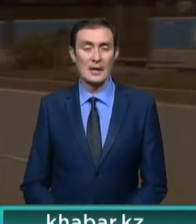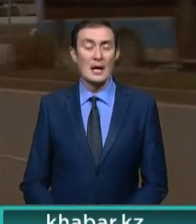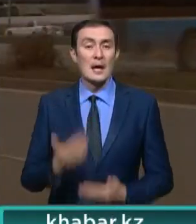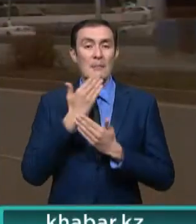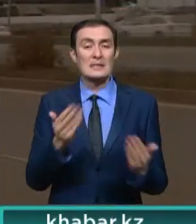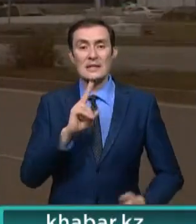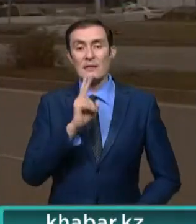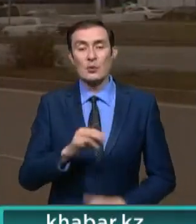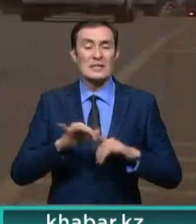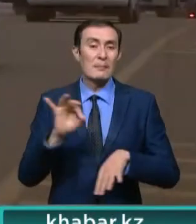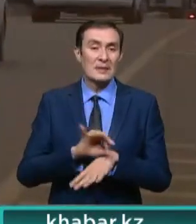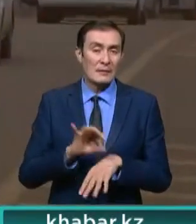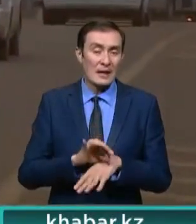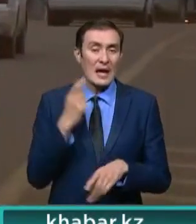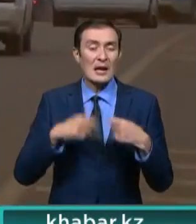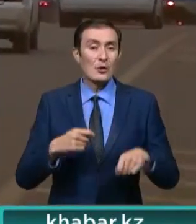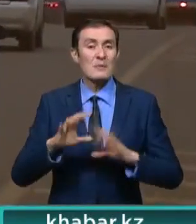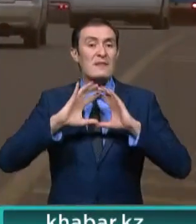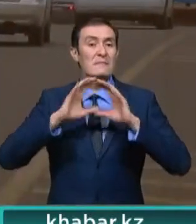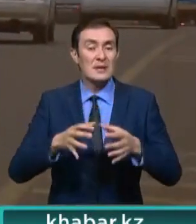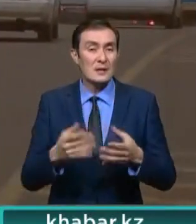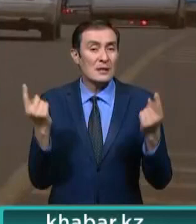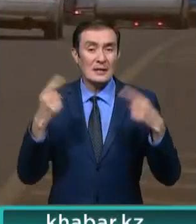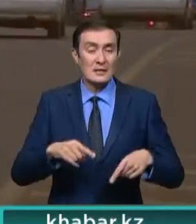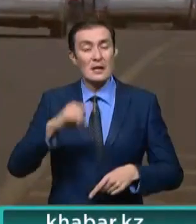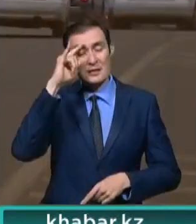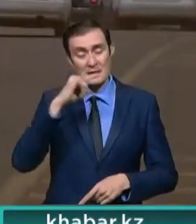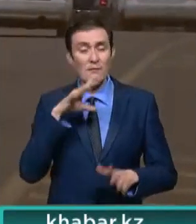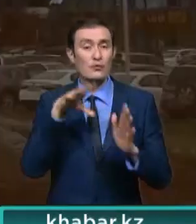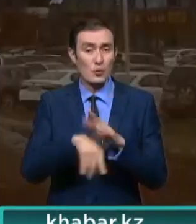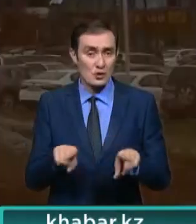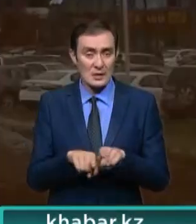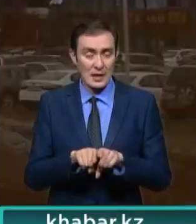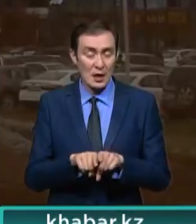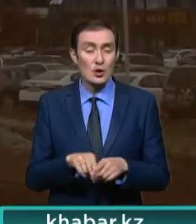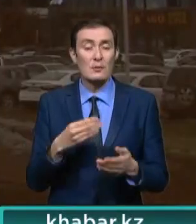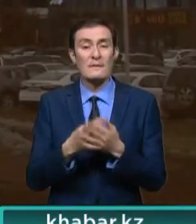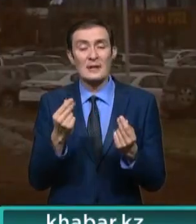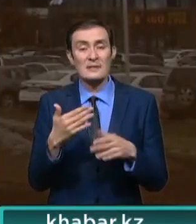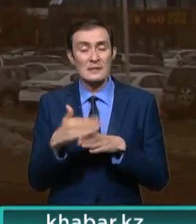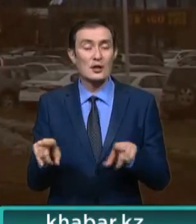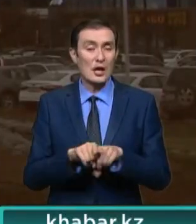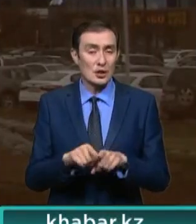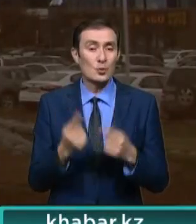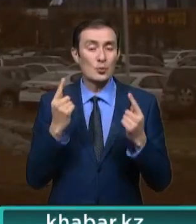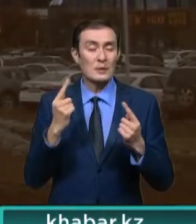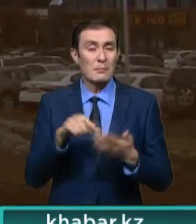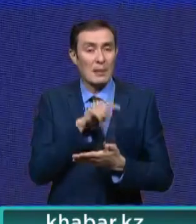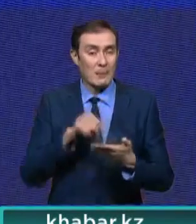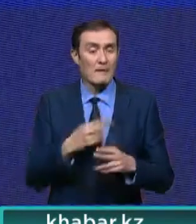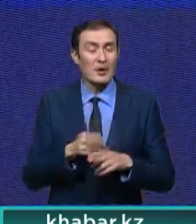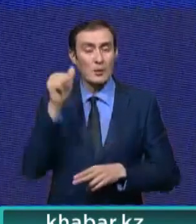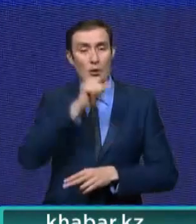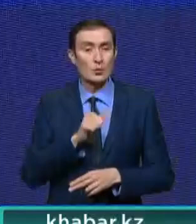Последние два года из-за пандемии вся мировая экономика испытывает глубокий кризис, и Казахстан не исключение. Перед отечественным финансовым сектором также стоят глобальные вызовы. В этом